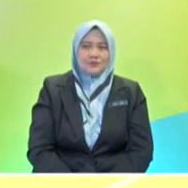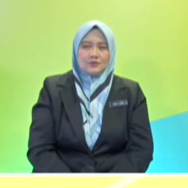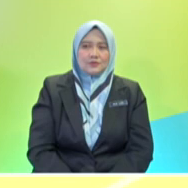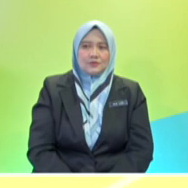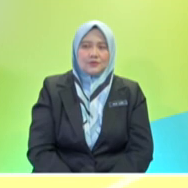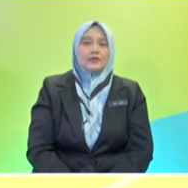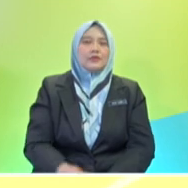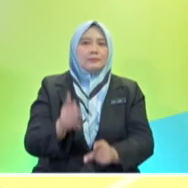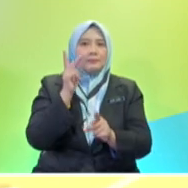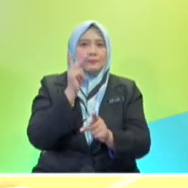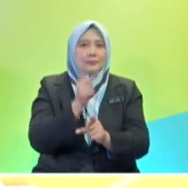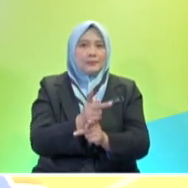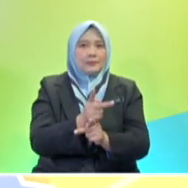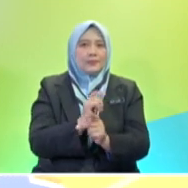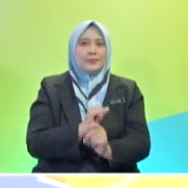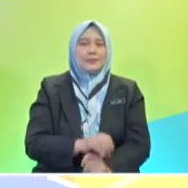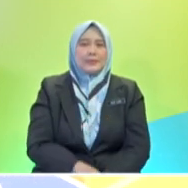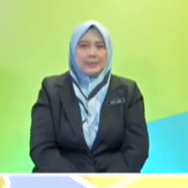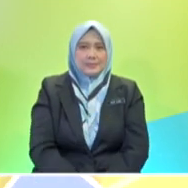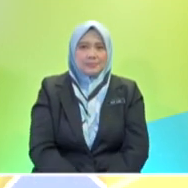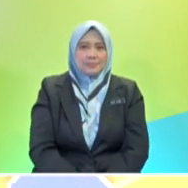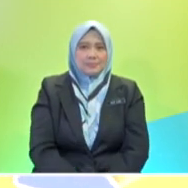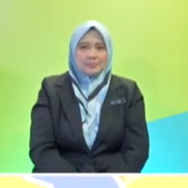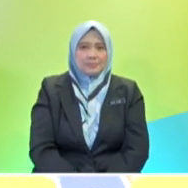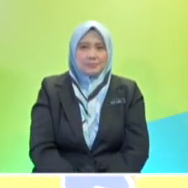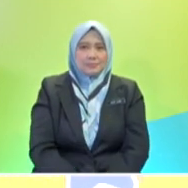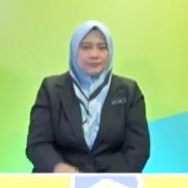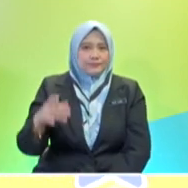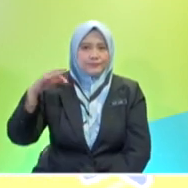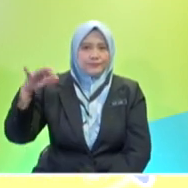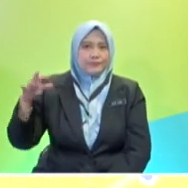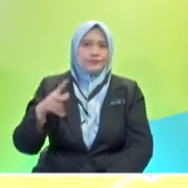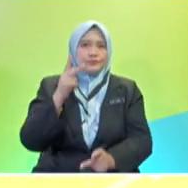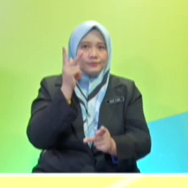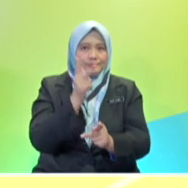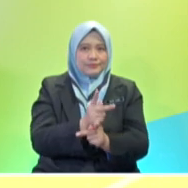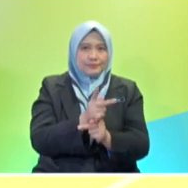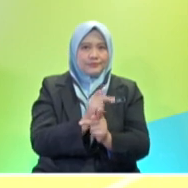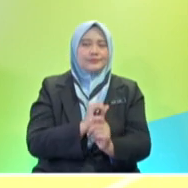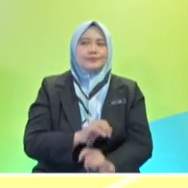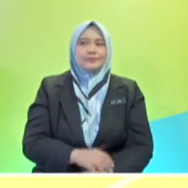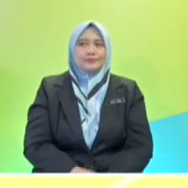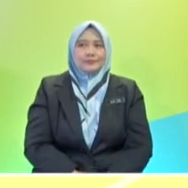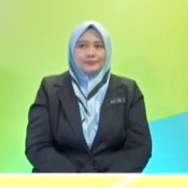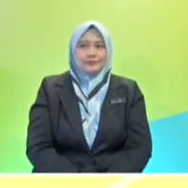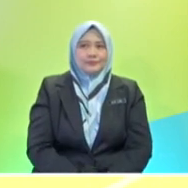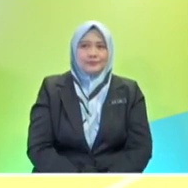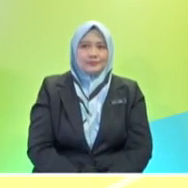Simpan. Simpan. Simpan. Kumpulan selamat eja perkataan